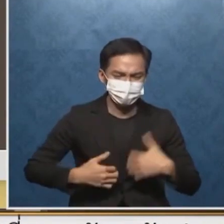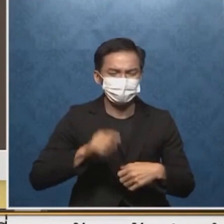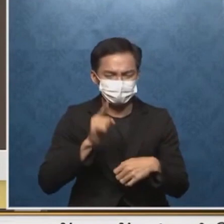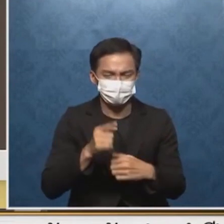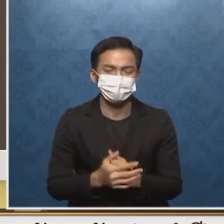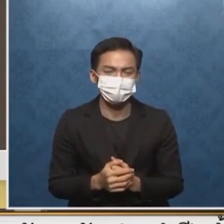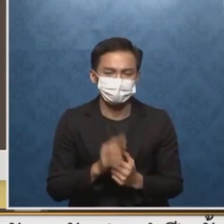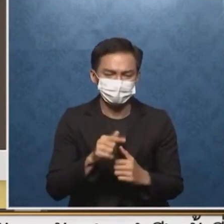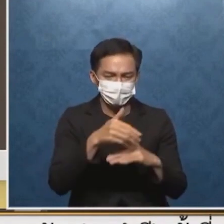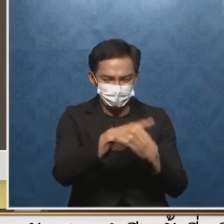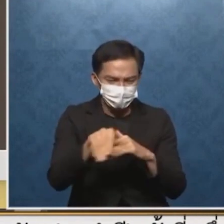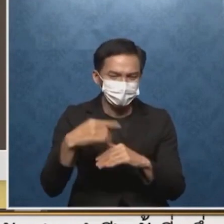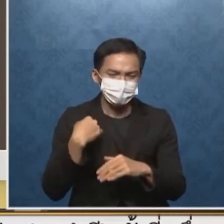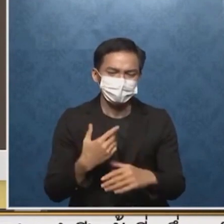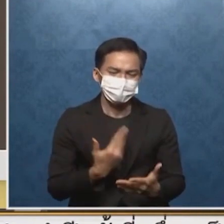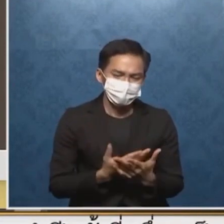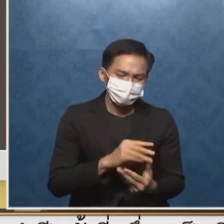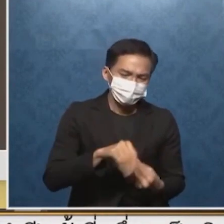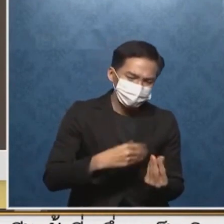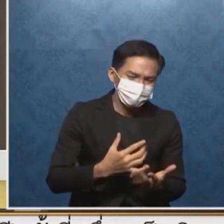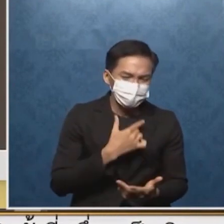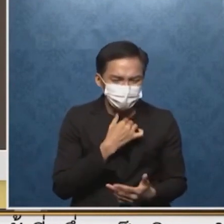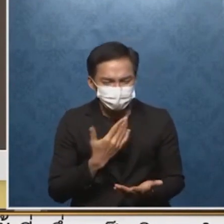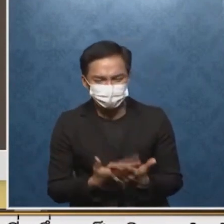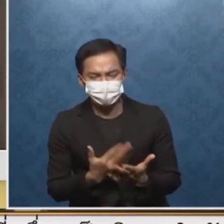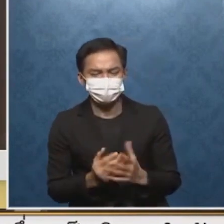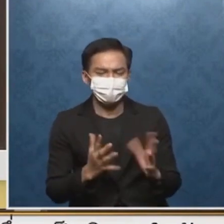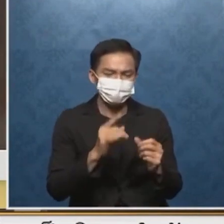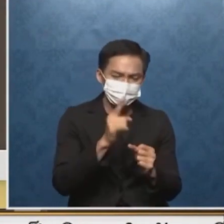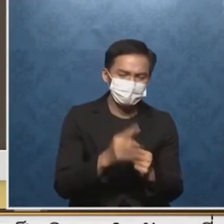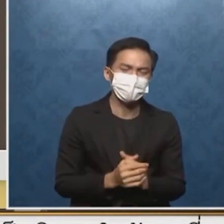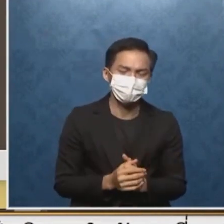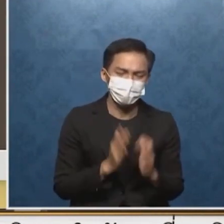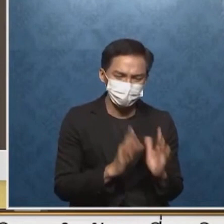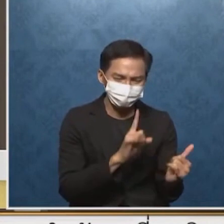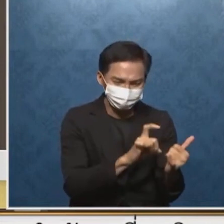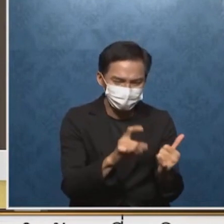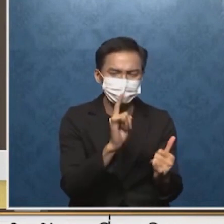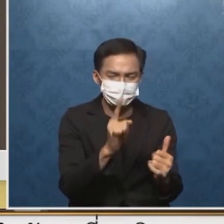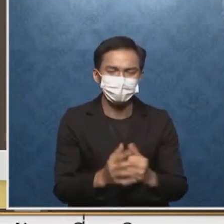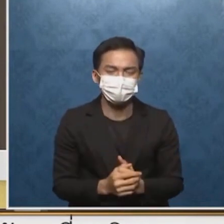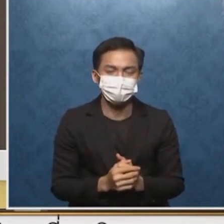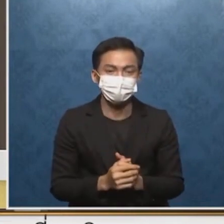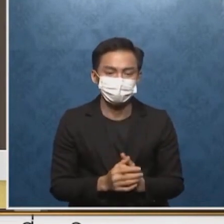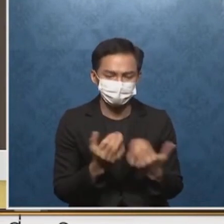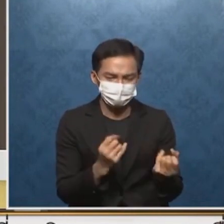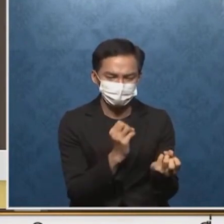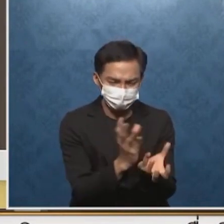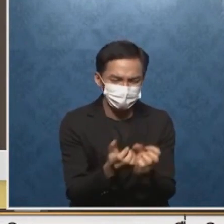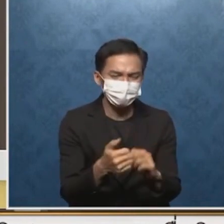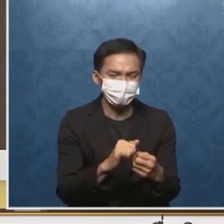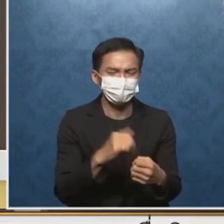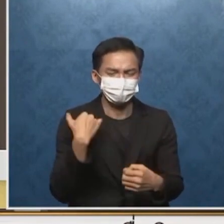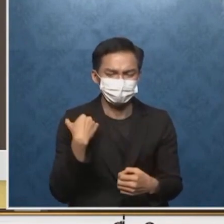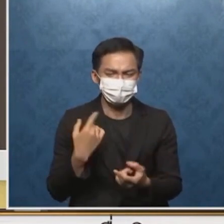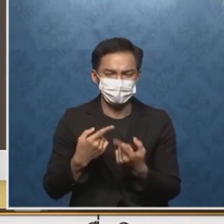แห่งนี้มันมีความอดจริงๆมีความหิวจริงๆมีความตายจริงๆเกิดกับพี่น้องประชาชนแต่พรกฉบับนี้ก